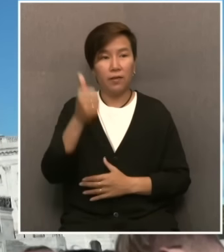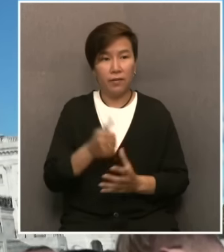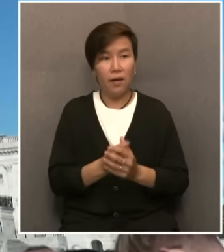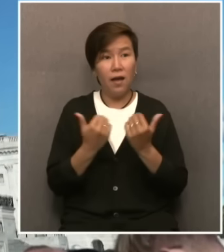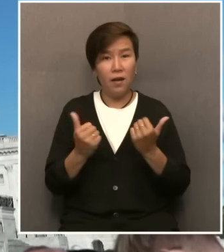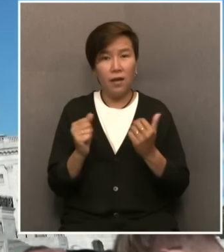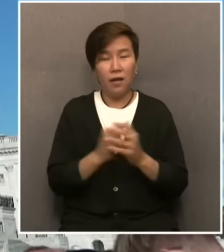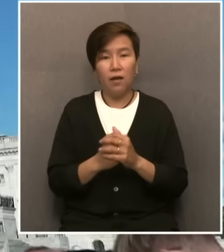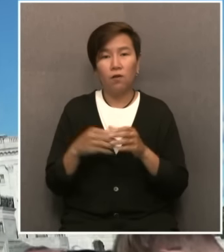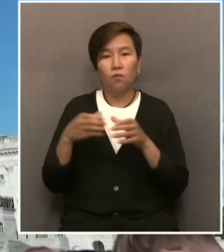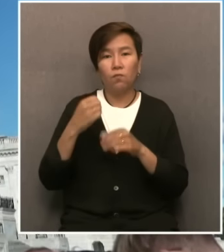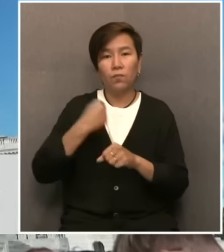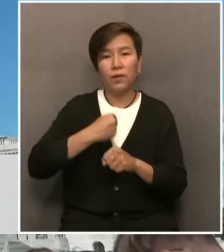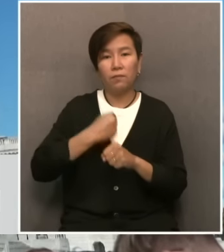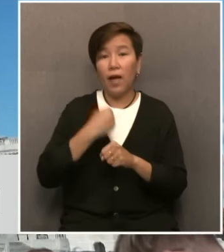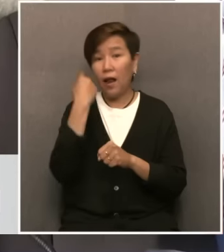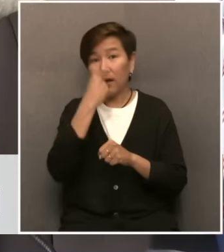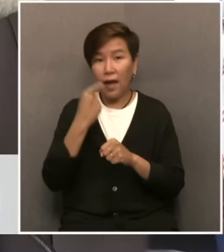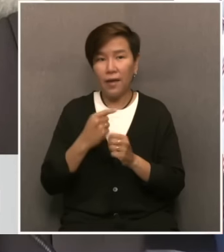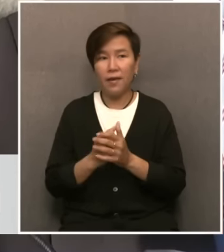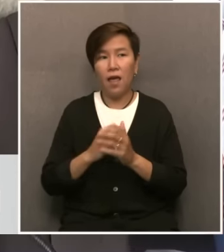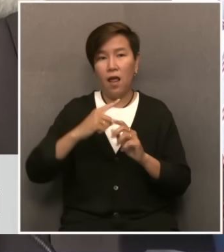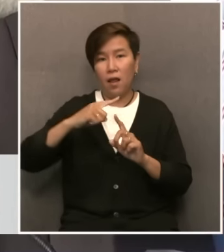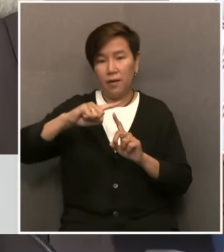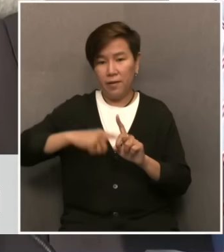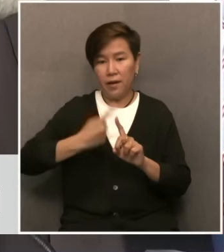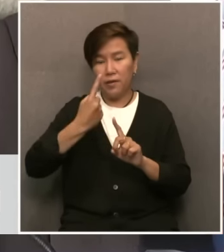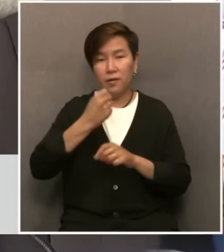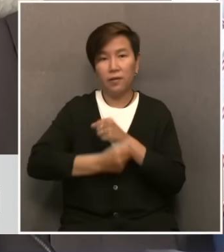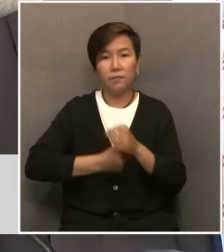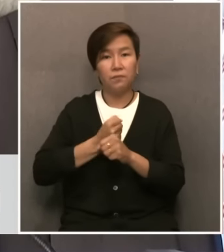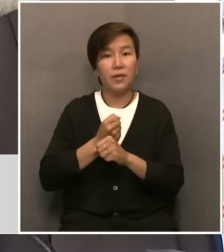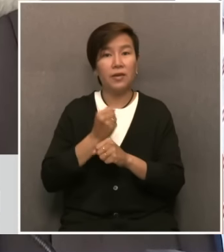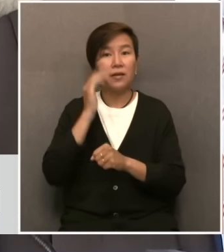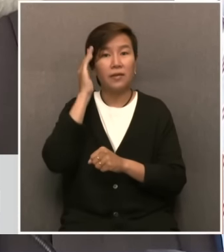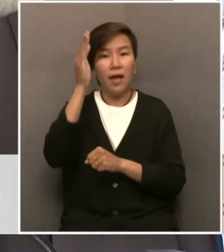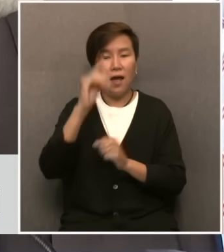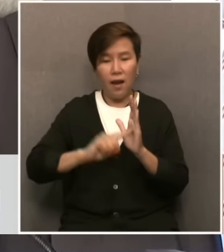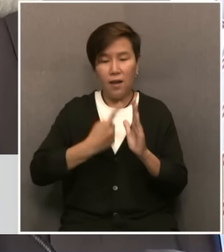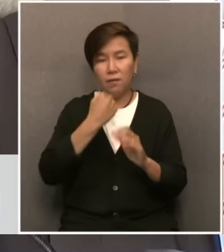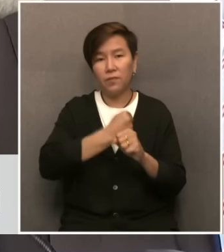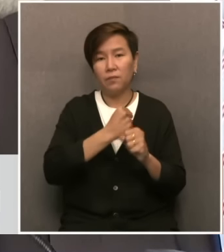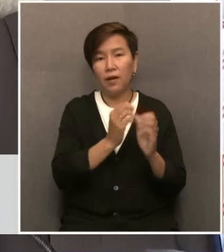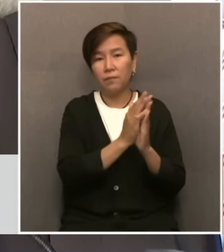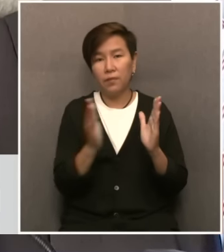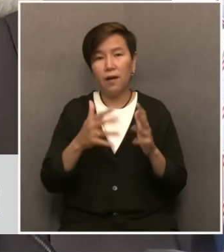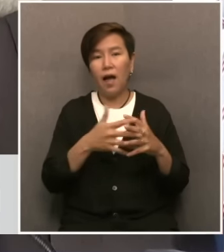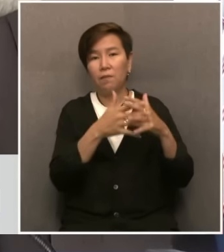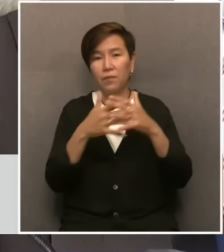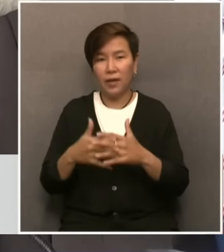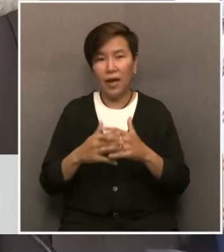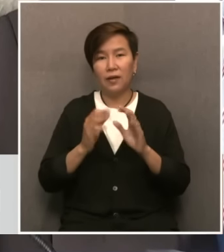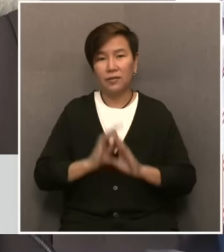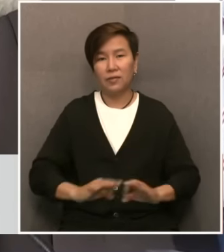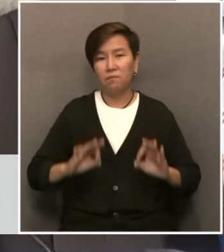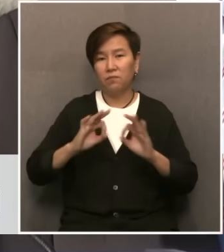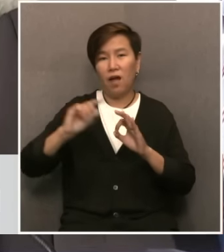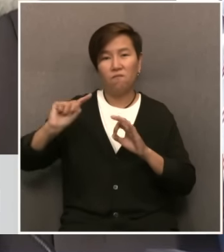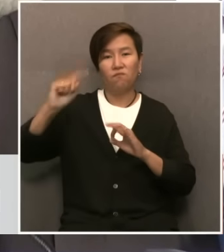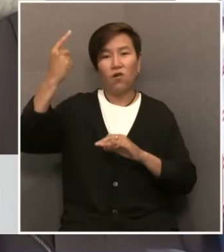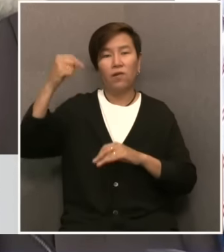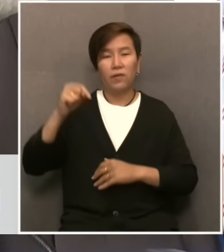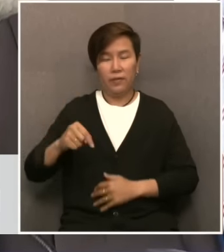ริ่มทำงานในเดือนมกราคมปีหน้าแล้วก็เดินหน้านโยบายอเมริกาต้องมาก่อนนะครับหรือว่าอเมริกา first นั่นเอง